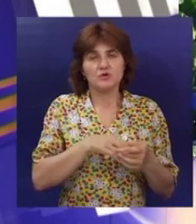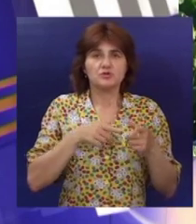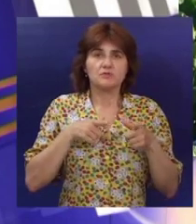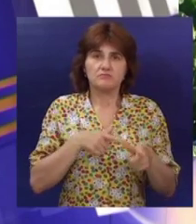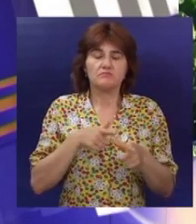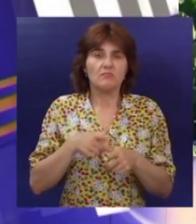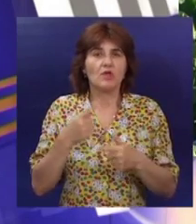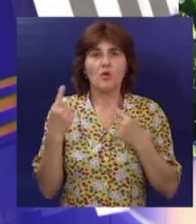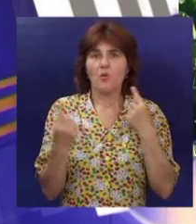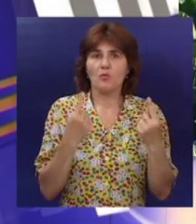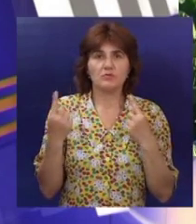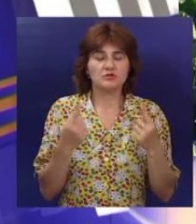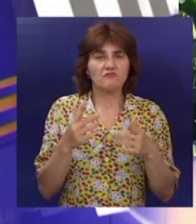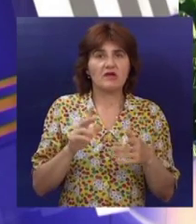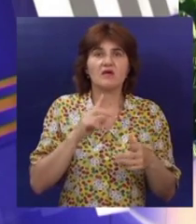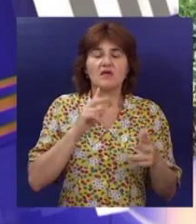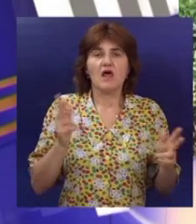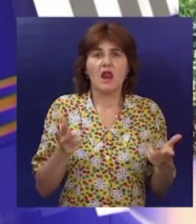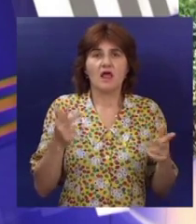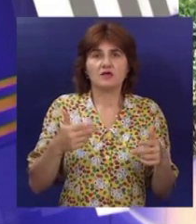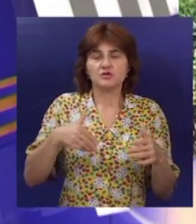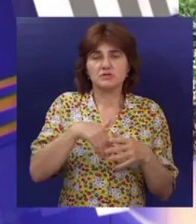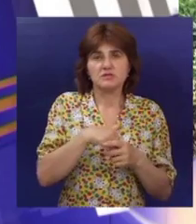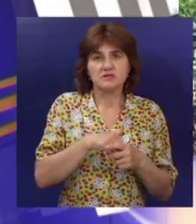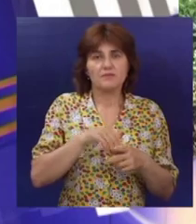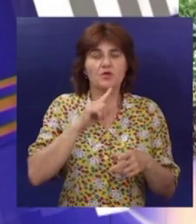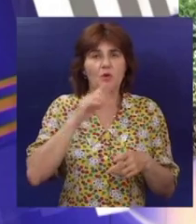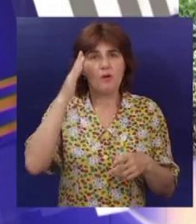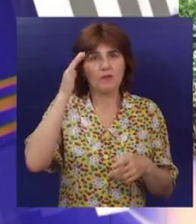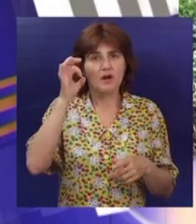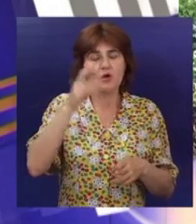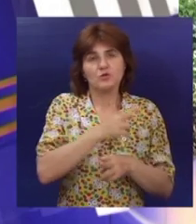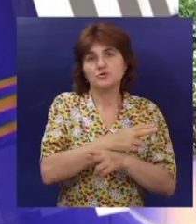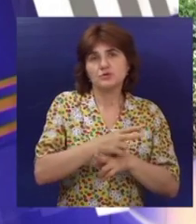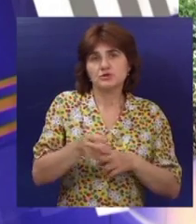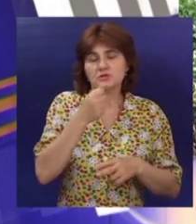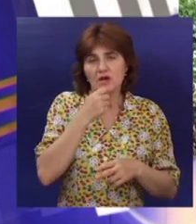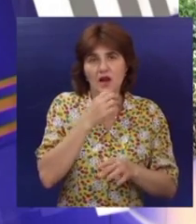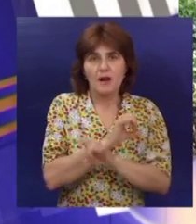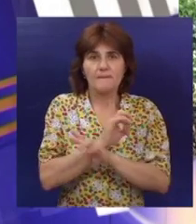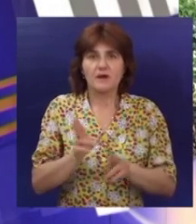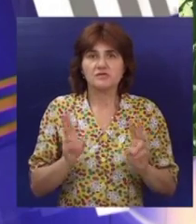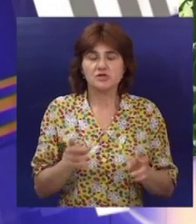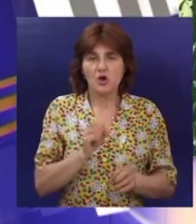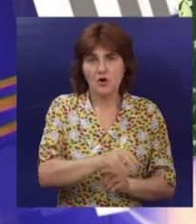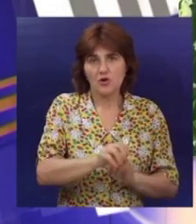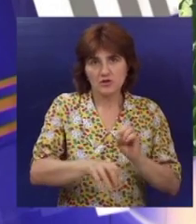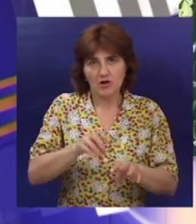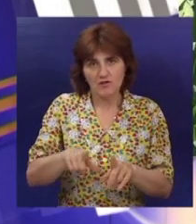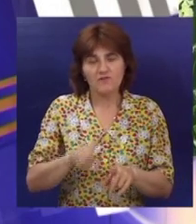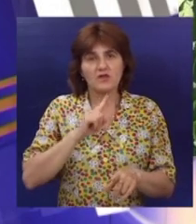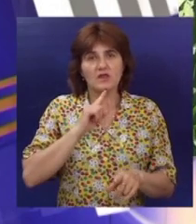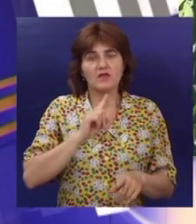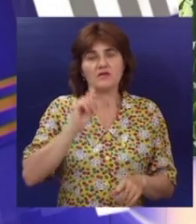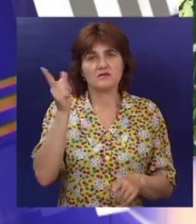projekta je stvaranje novih mogućnosti zapošljavanja u sektoru proizvodnje organske hrane, kao i započinjanje programa podrške